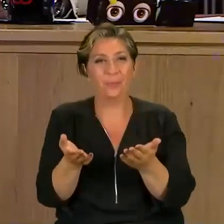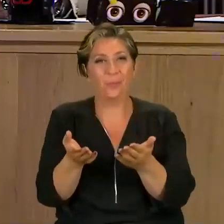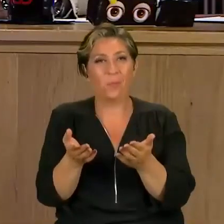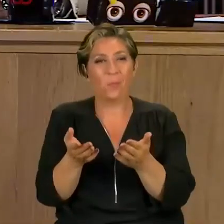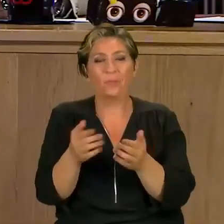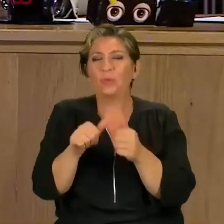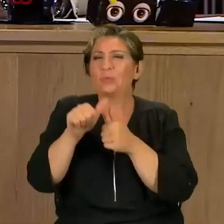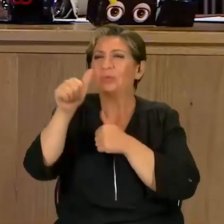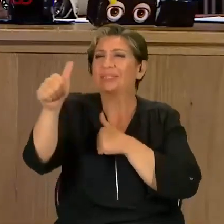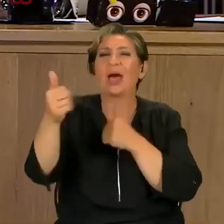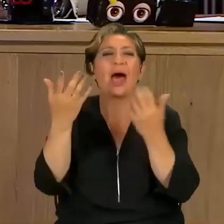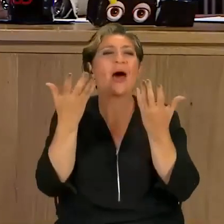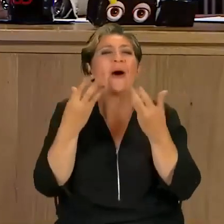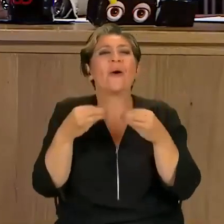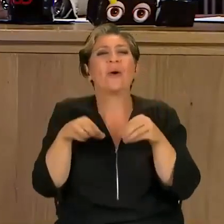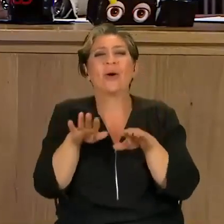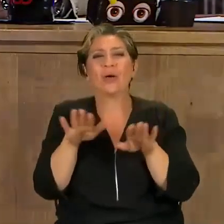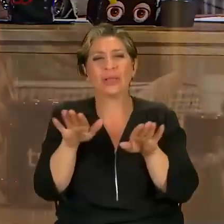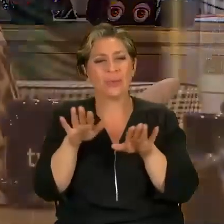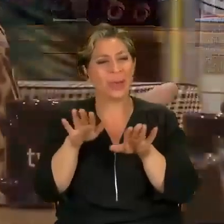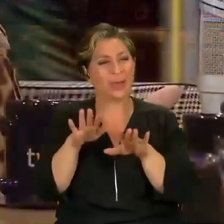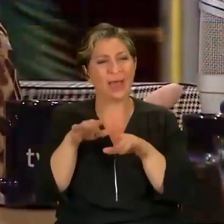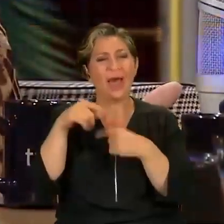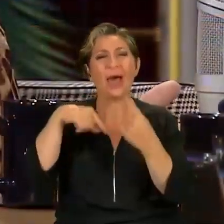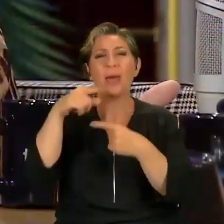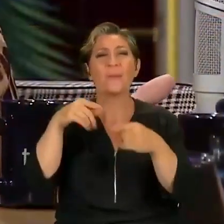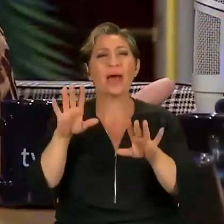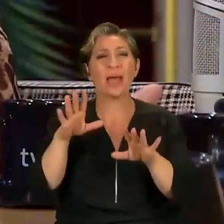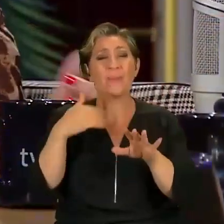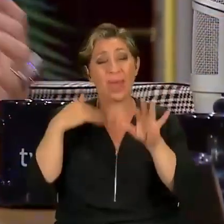sendeyim, uzaklarda